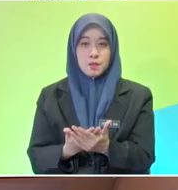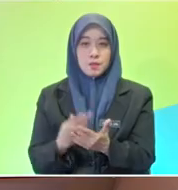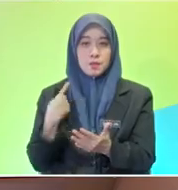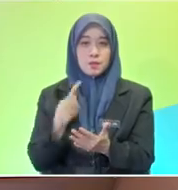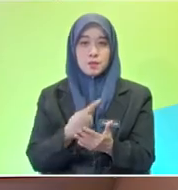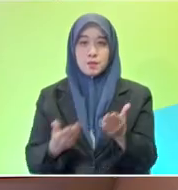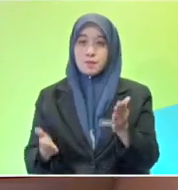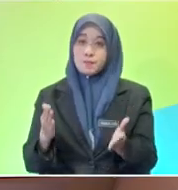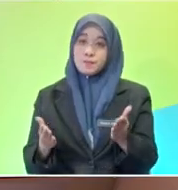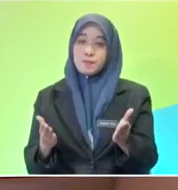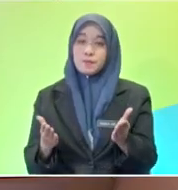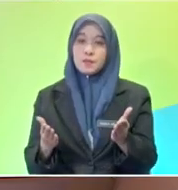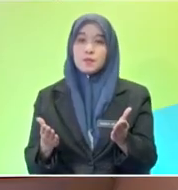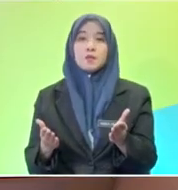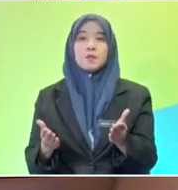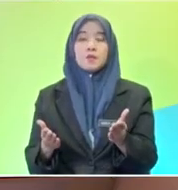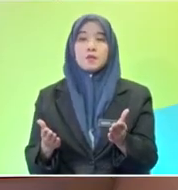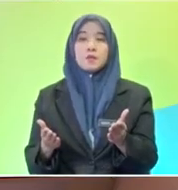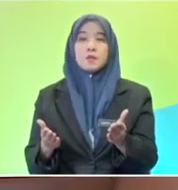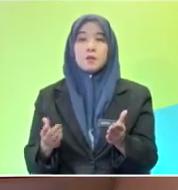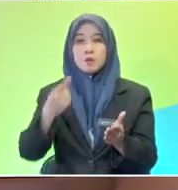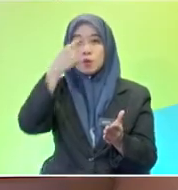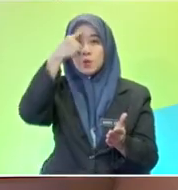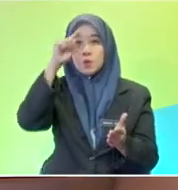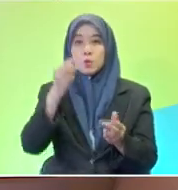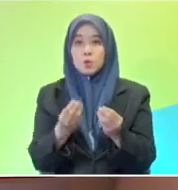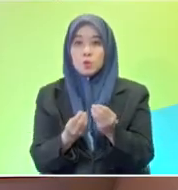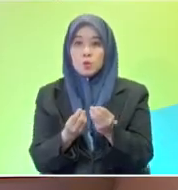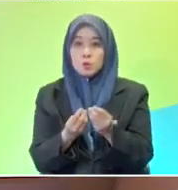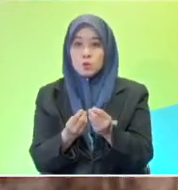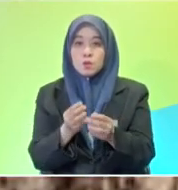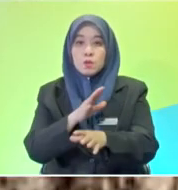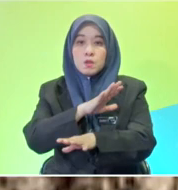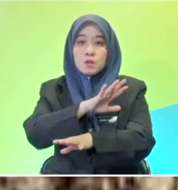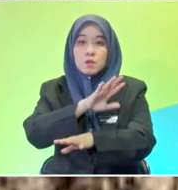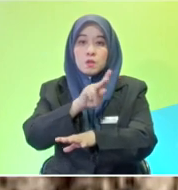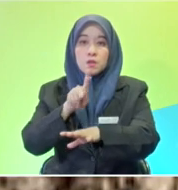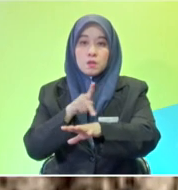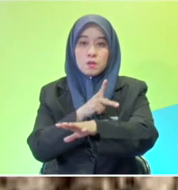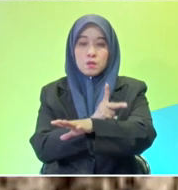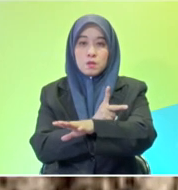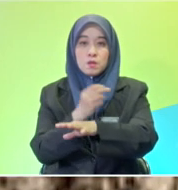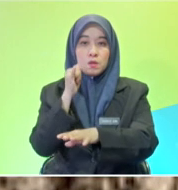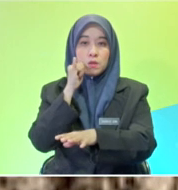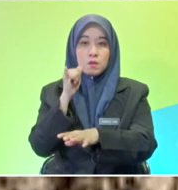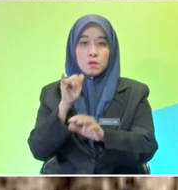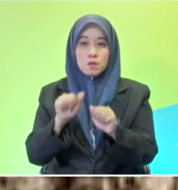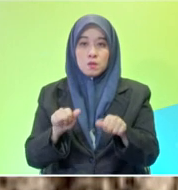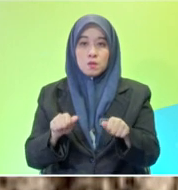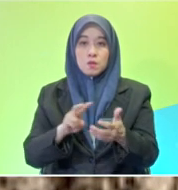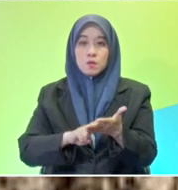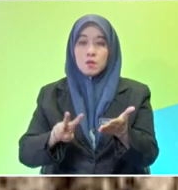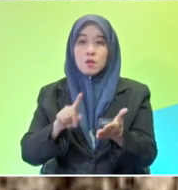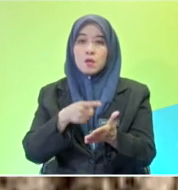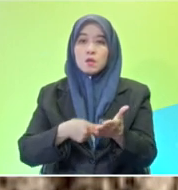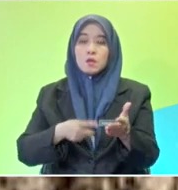membanding beza ya. Ya, cikgu. Okay. Jom, kita tengok. Baik. Untuk tanah kebun, okey. Fika boleh baca tak apa kandungan yang telah kita